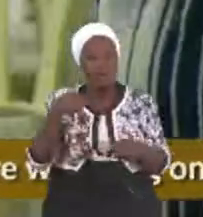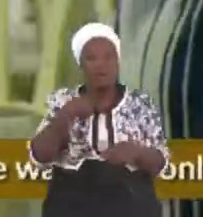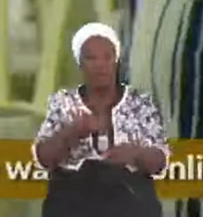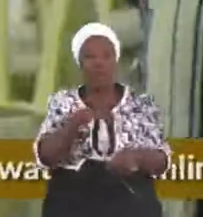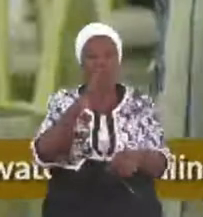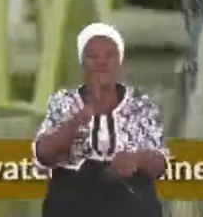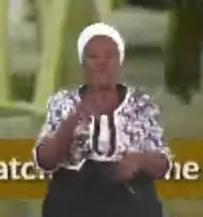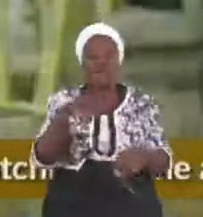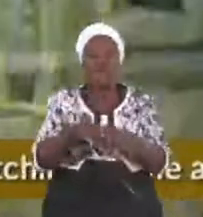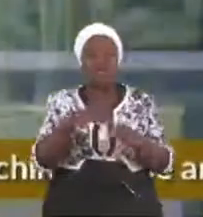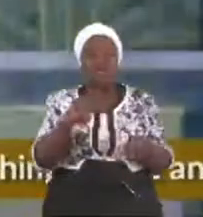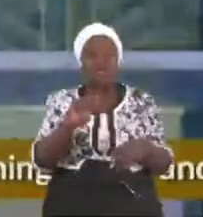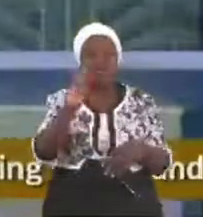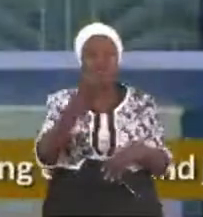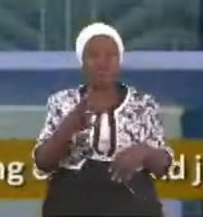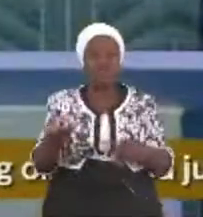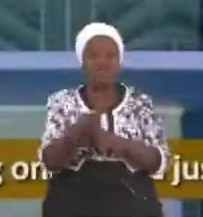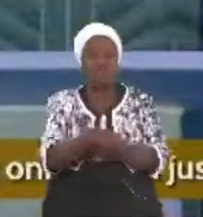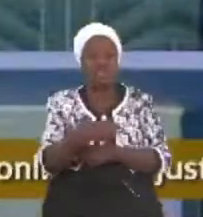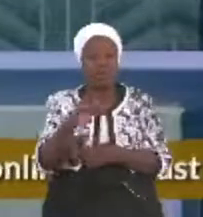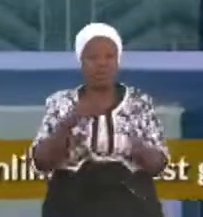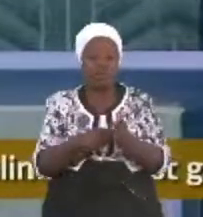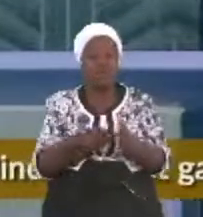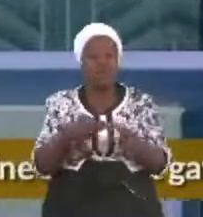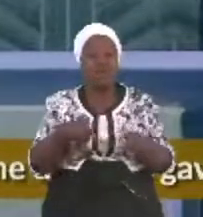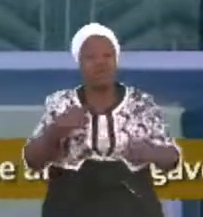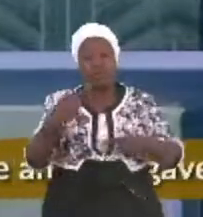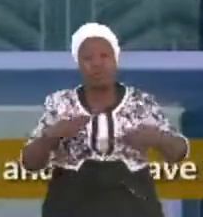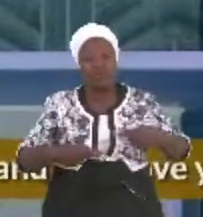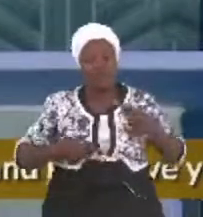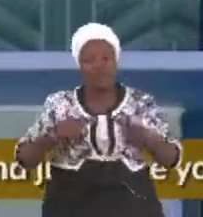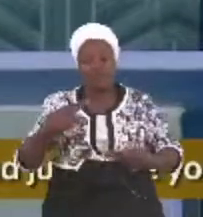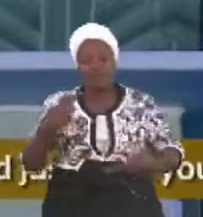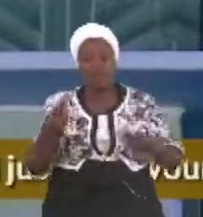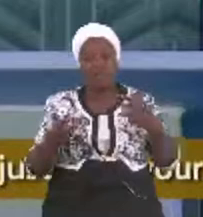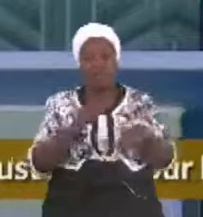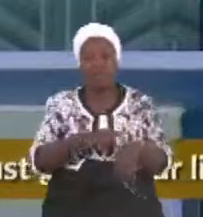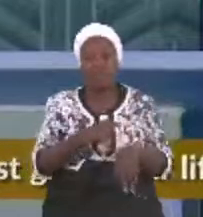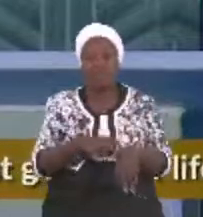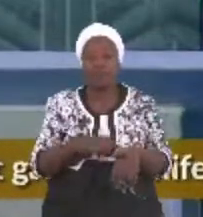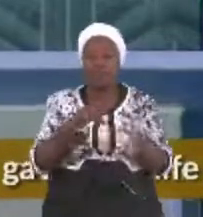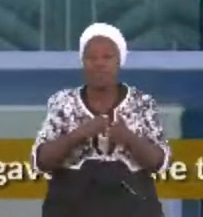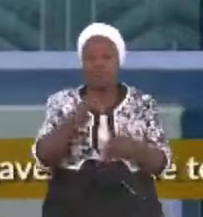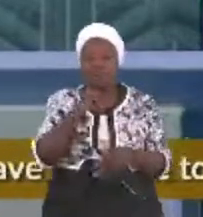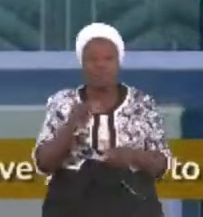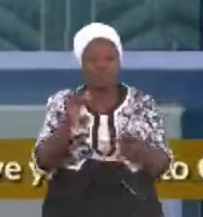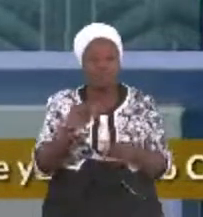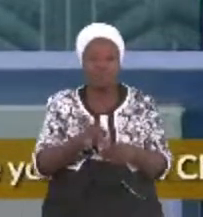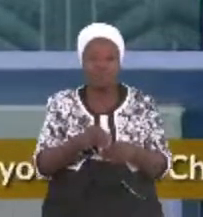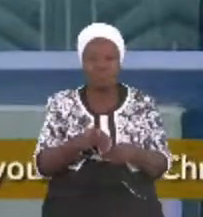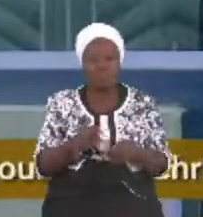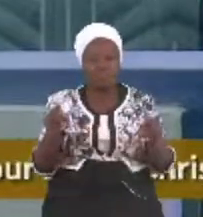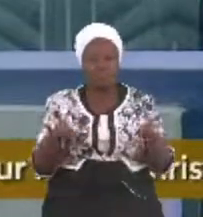Nous sommes au quatrième jour de la croisade. Et ce n'est pas encore trop tard pour que Dieu te donne son